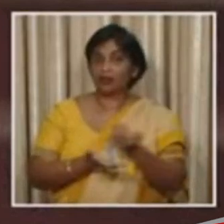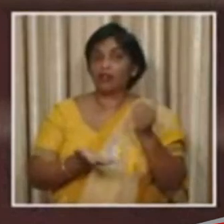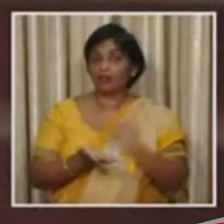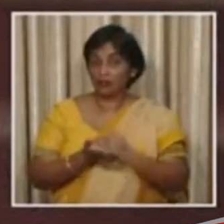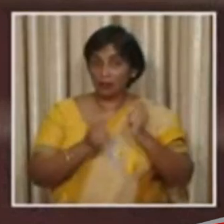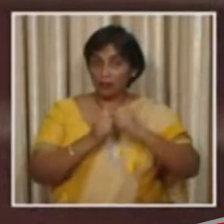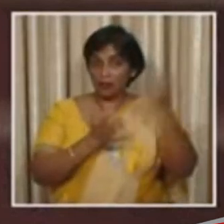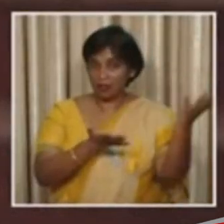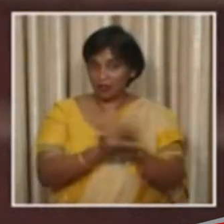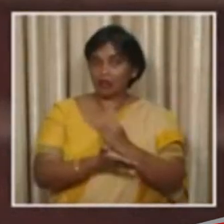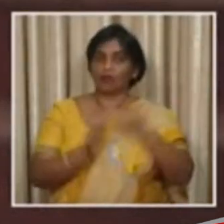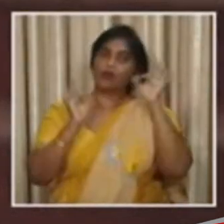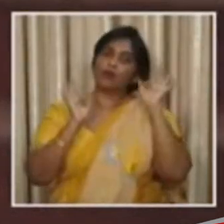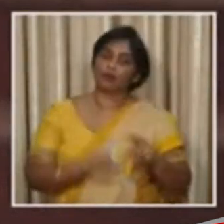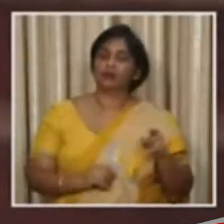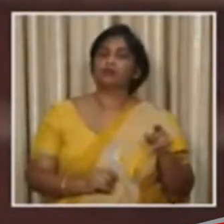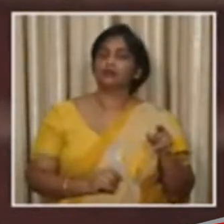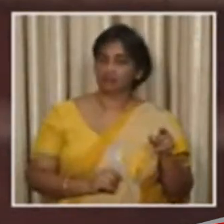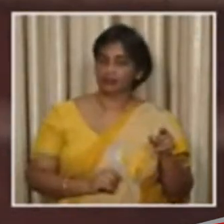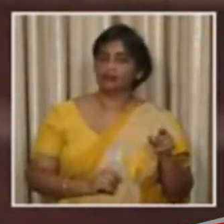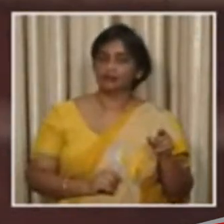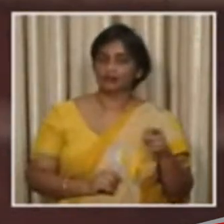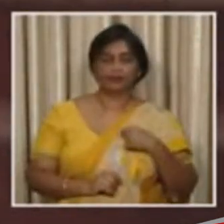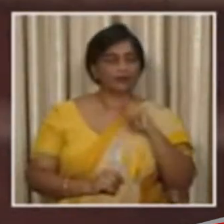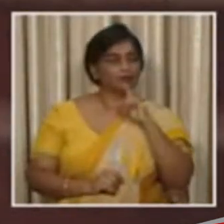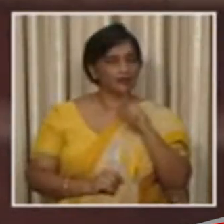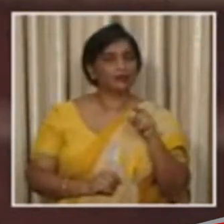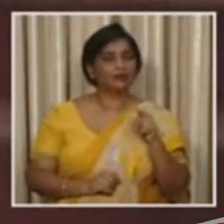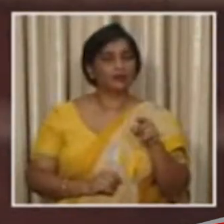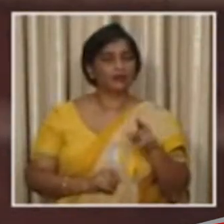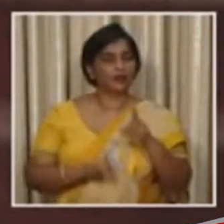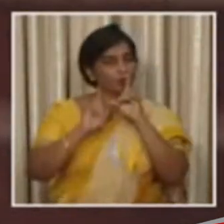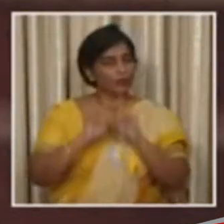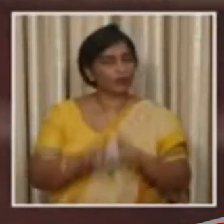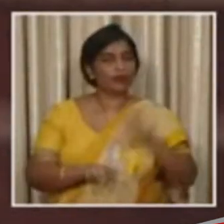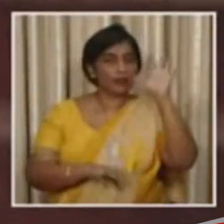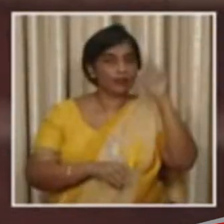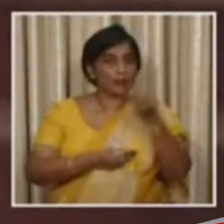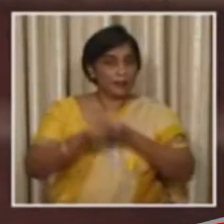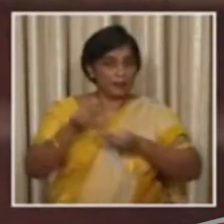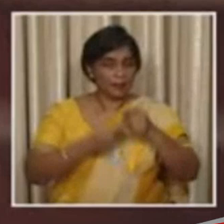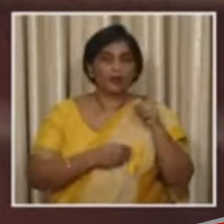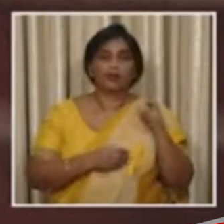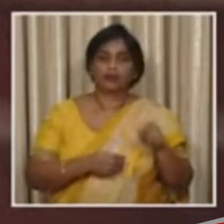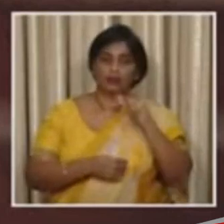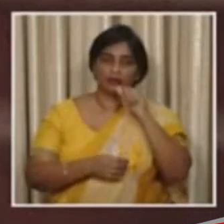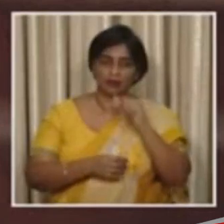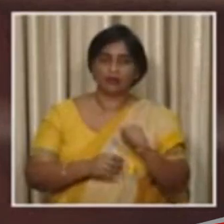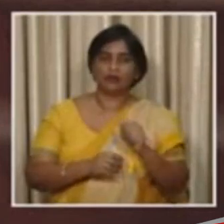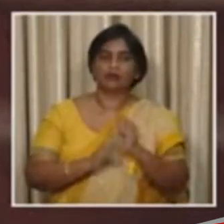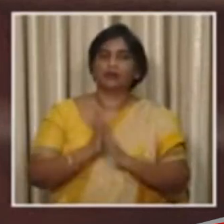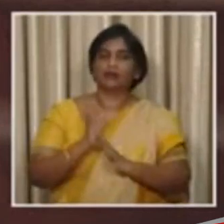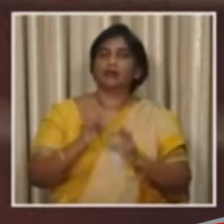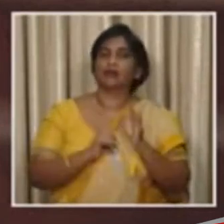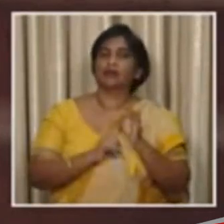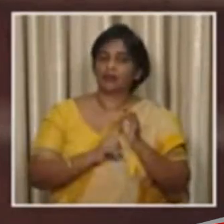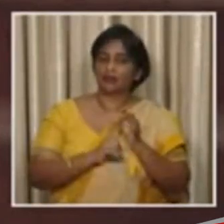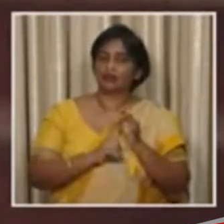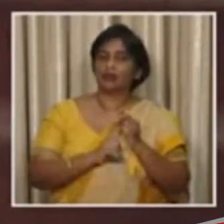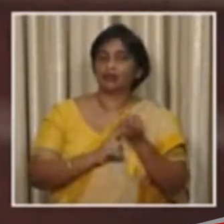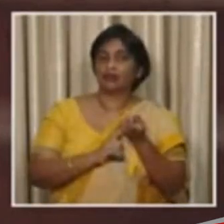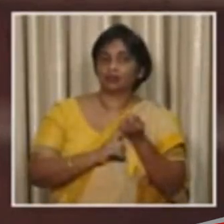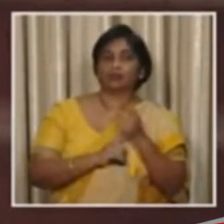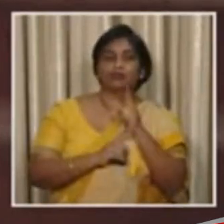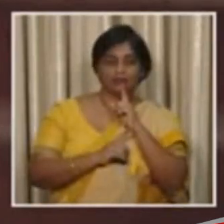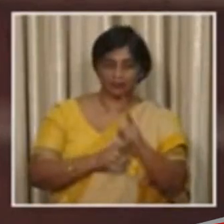ගාස්තුවක් අය නොකර වීමට. මොකද මම ඒකත් එකක් කියන්න, ඔය වගේ ගේන ඩීල් වල අනිවාර්ය මන්තිවරුන්ට ගණන් ඔප කරනවා